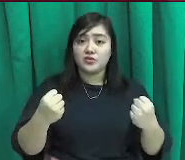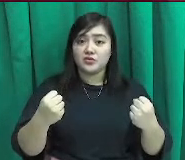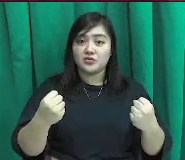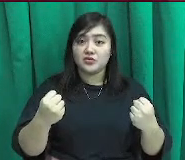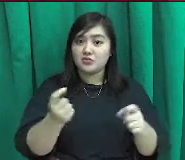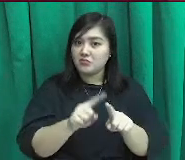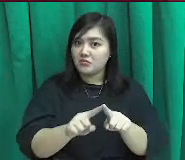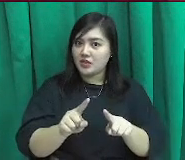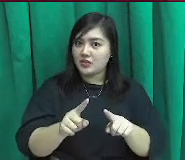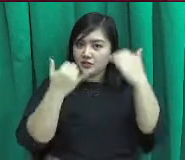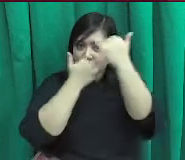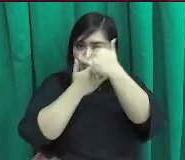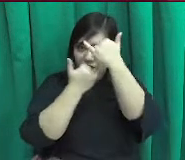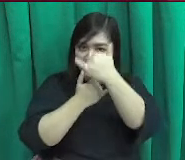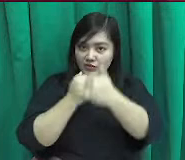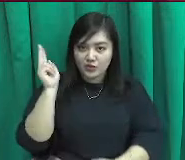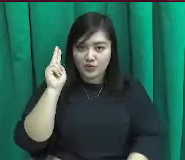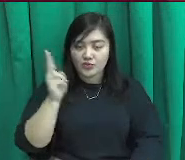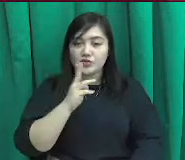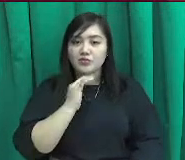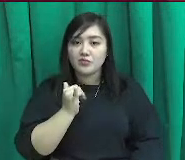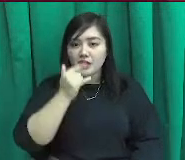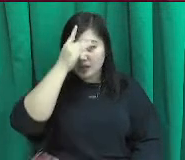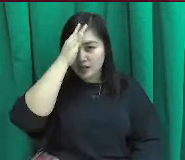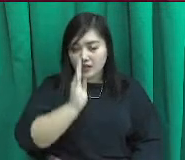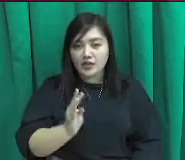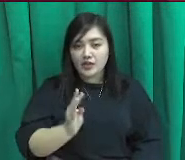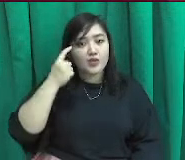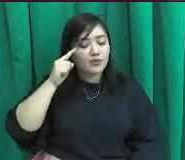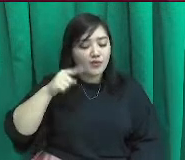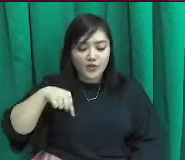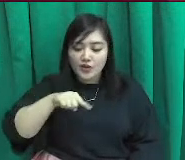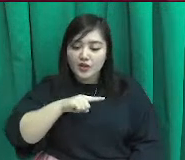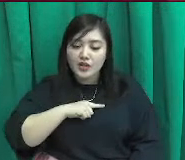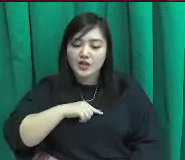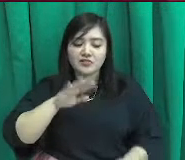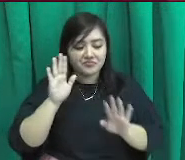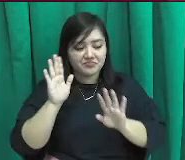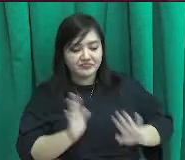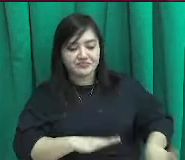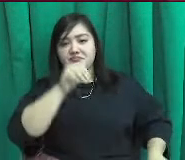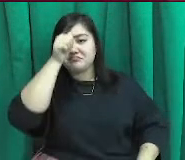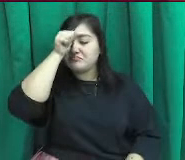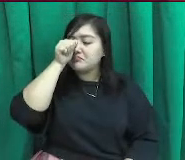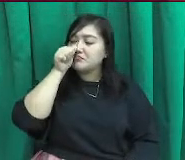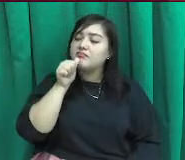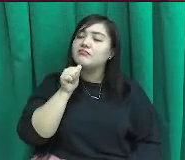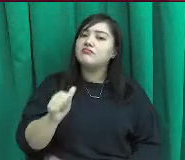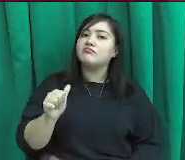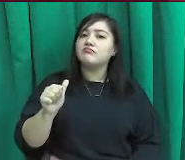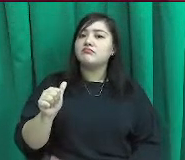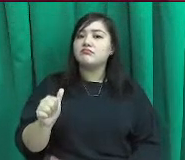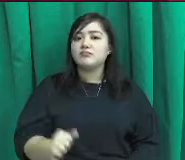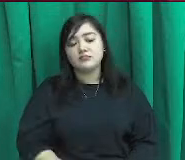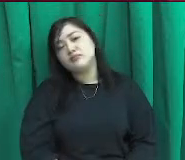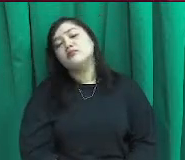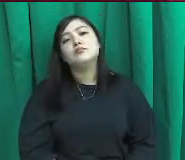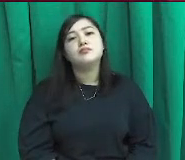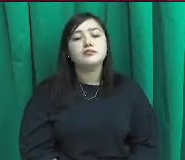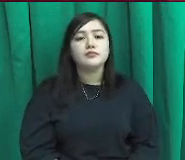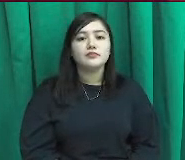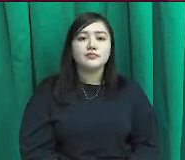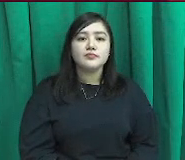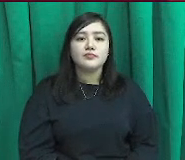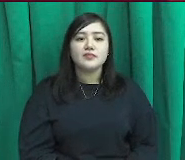ng long-suffering. Yeah. Because we thought, dapat yung maturity ko, sumusunod na kayo kagad sa akin. Yeah. Hindi ko na kagad. Dapat pag nakita yung